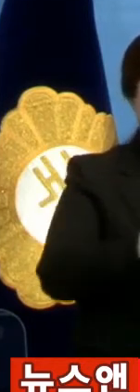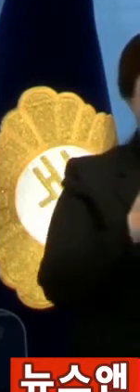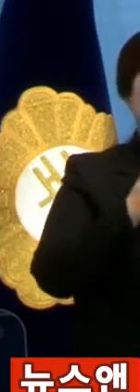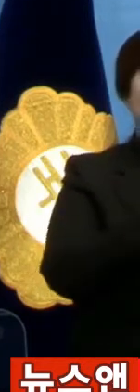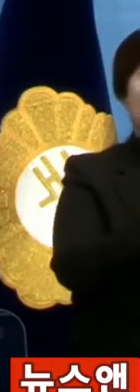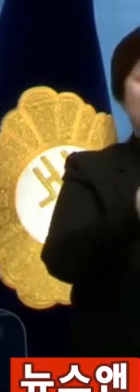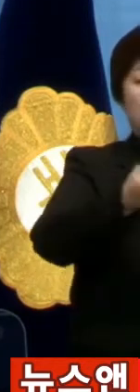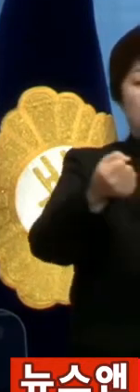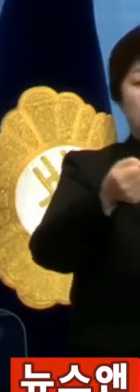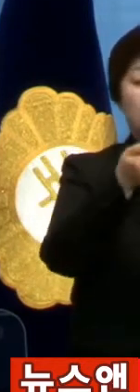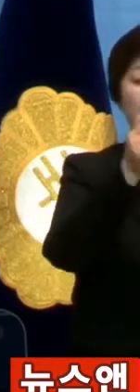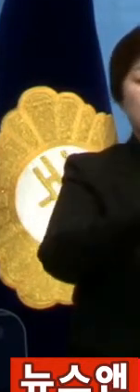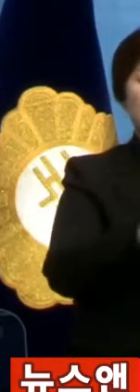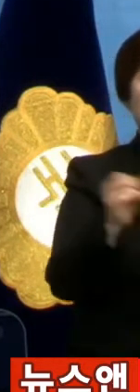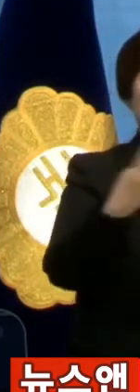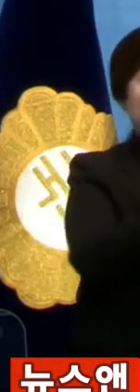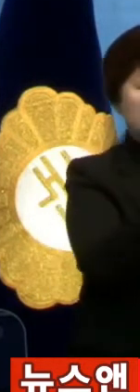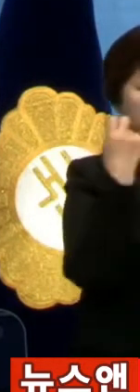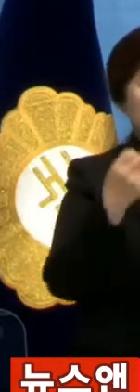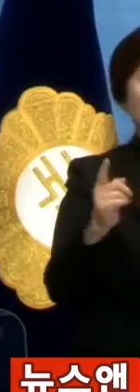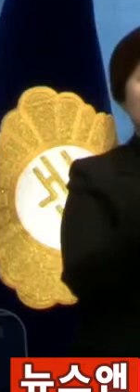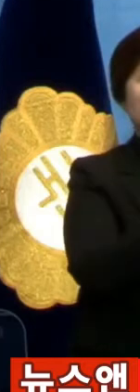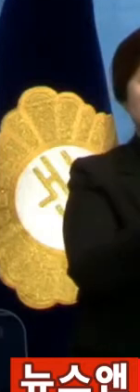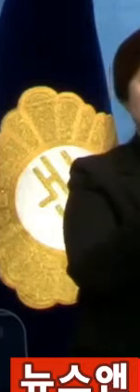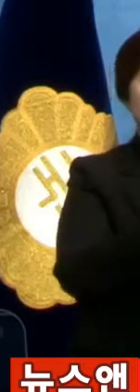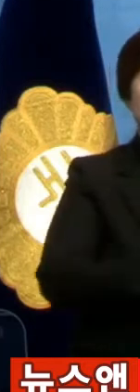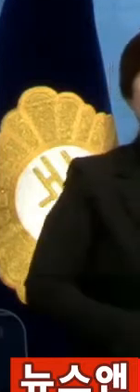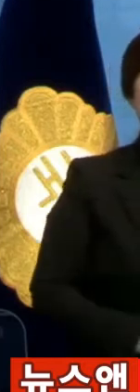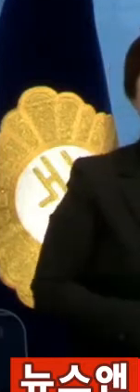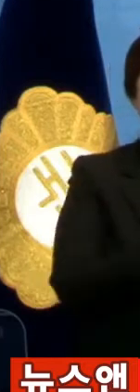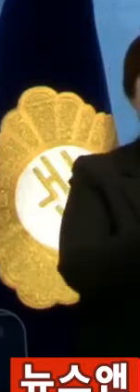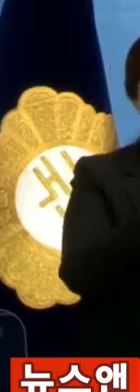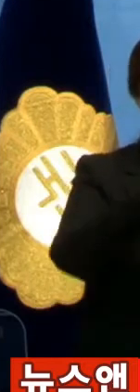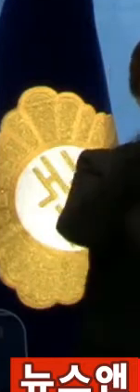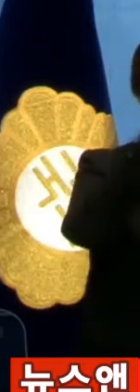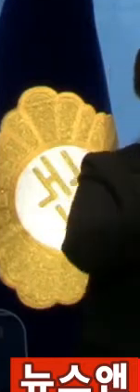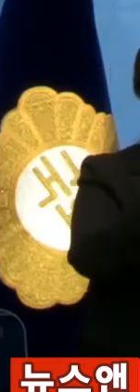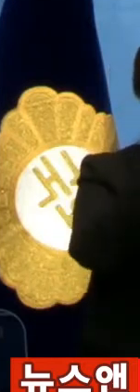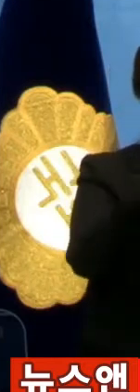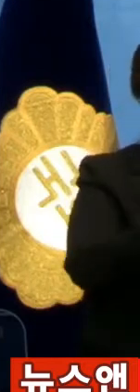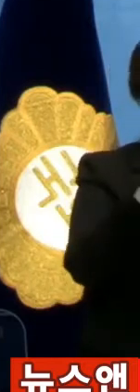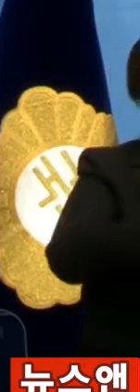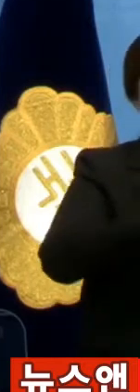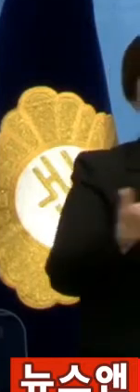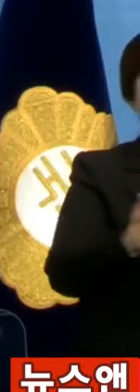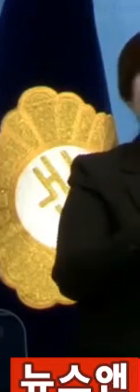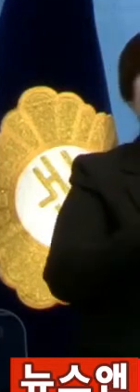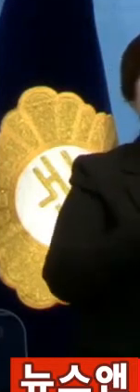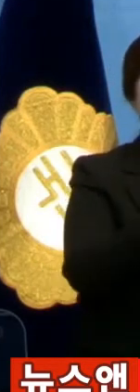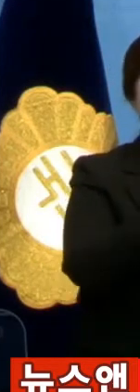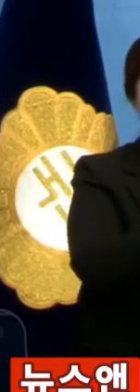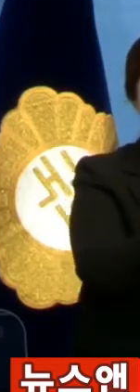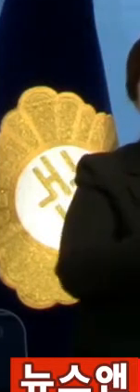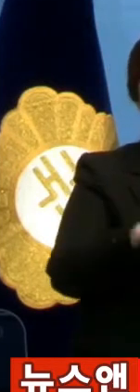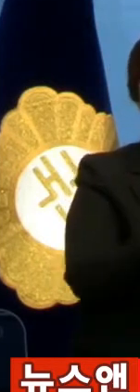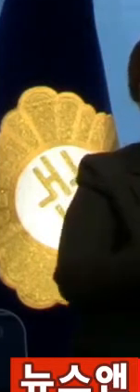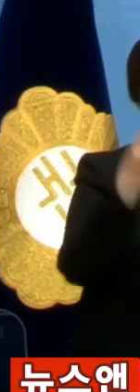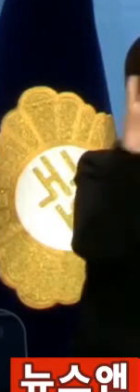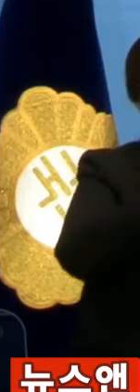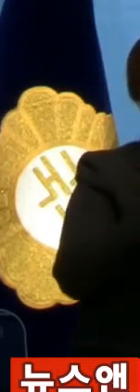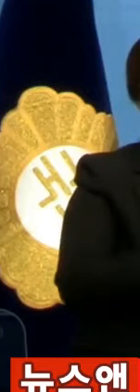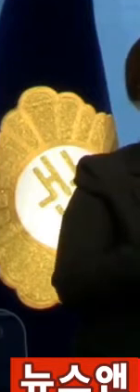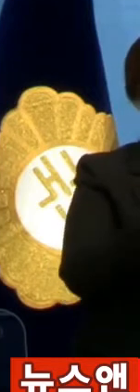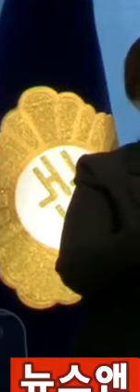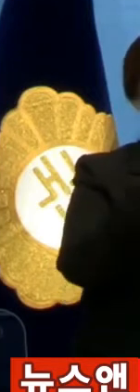있고 따로 탄핵소추의 대상이 되기도 합니다. 동일한 관점에서 공정한 업무 수행을 생명으로 하는 검사와 법관의